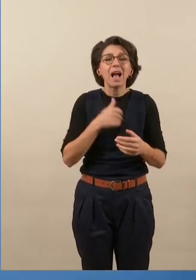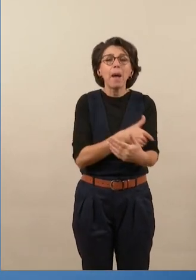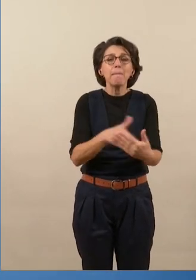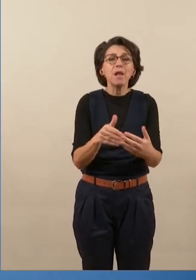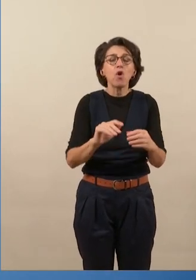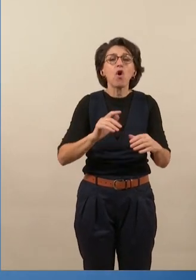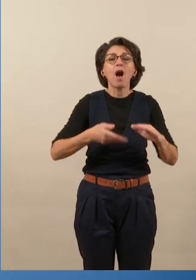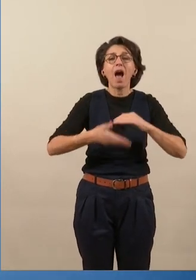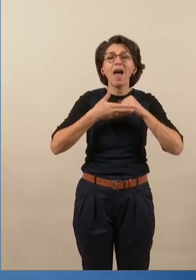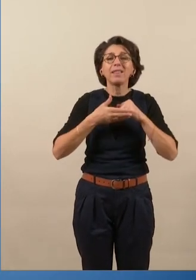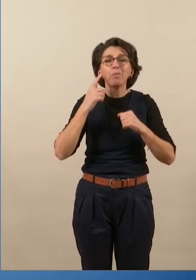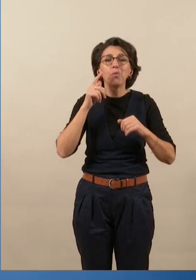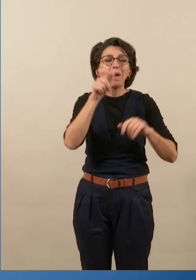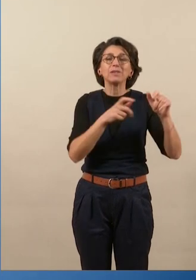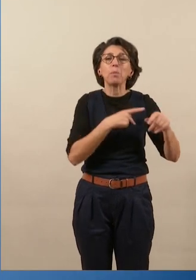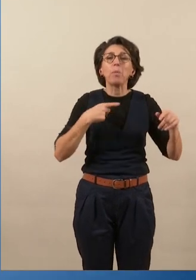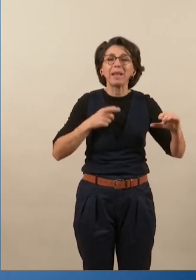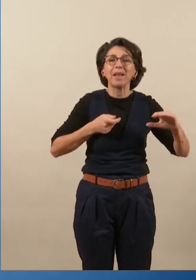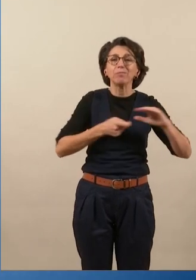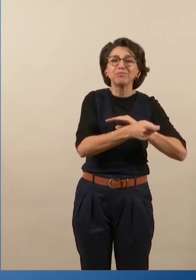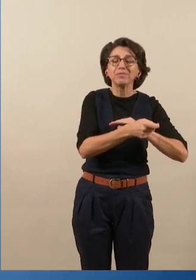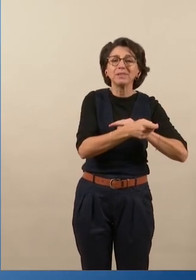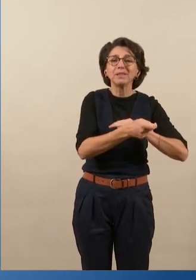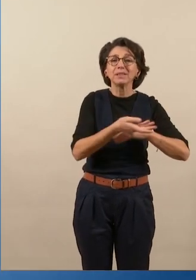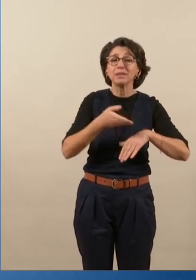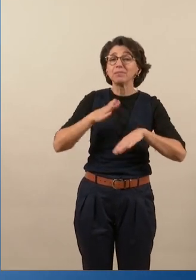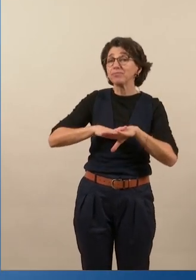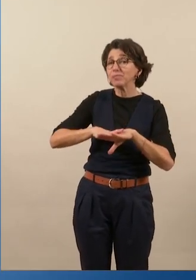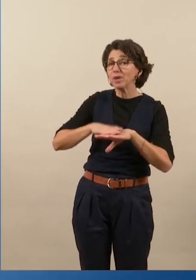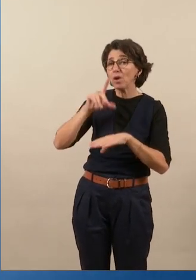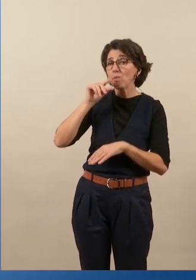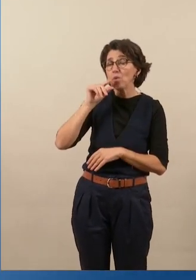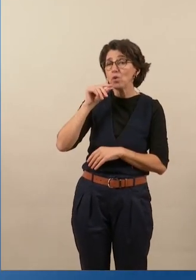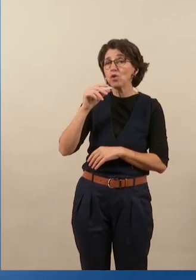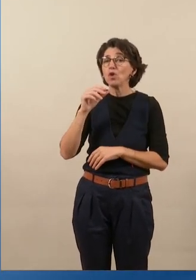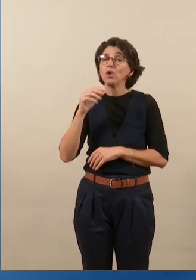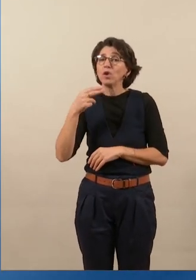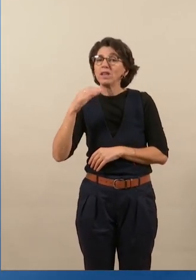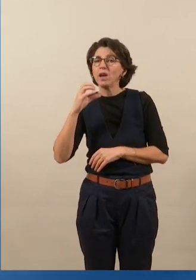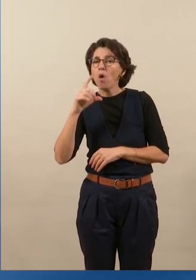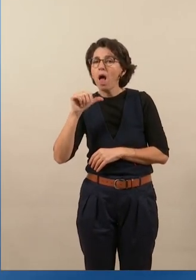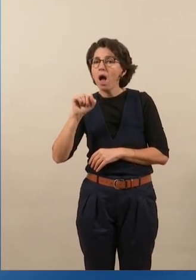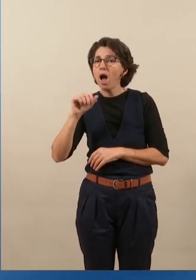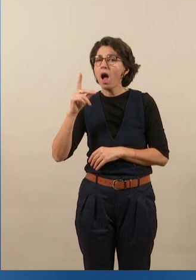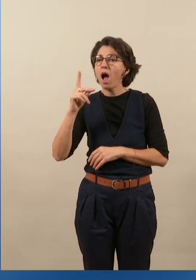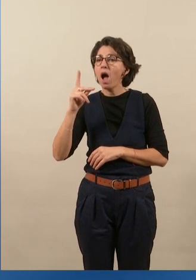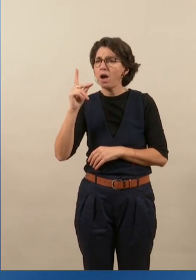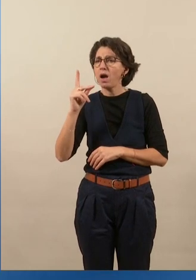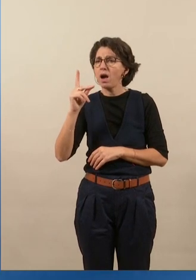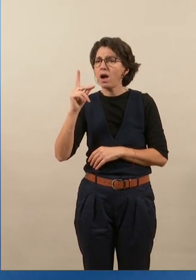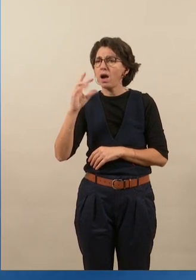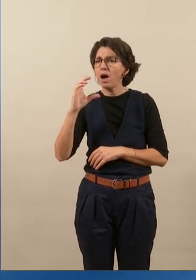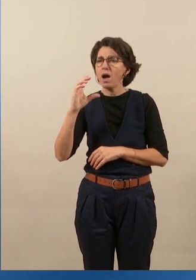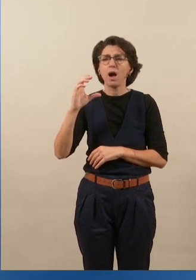or comme Nicolas CAD l'a récemment indiqué 20 20 personnes rencontrées et 40 rendez-vous